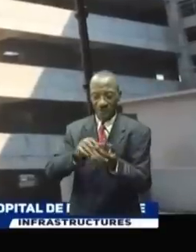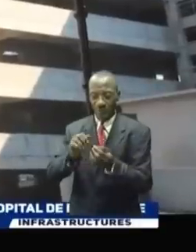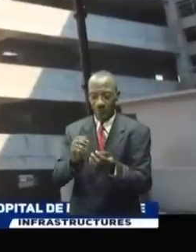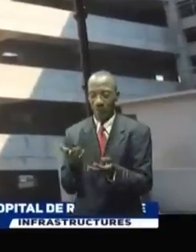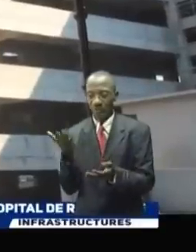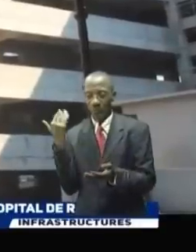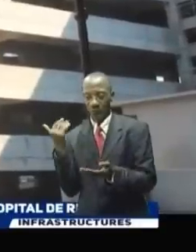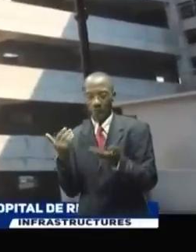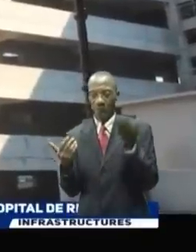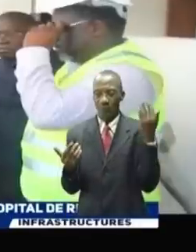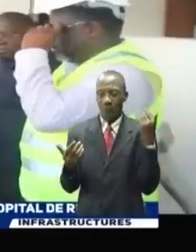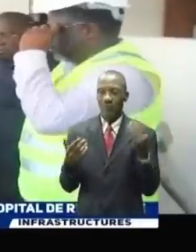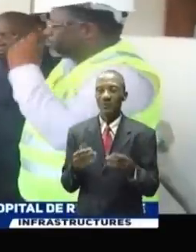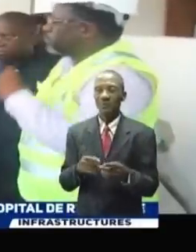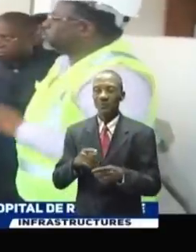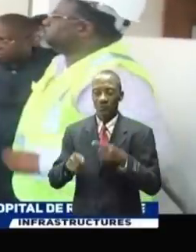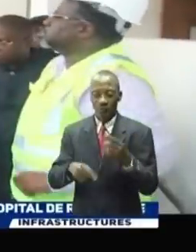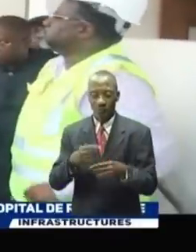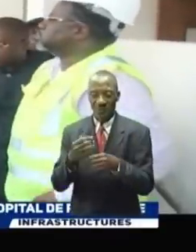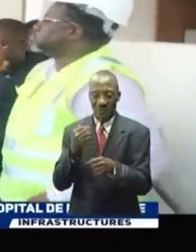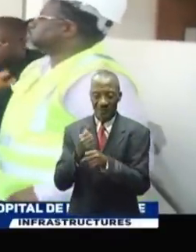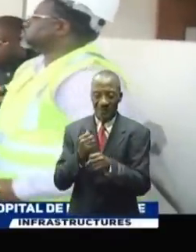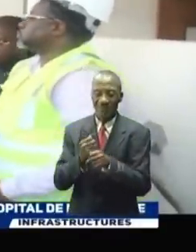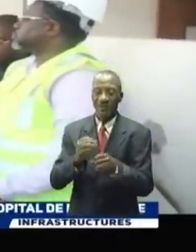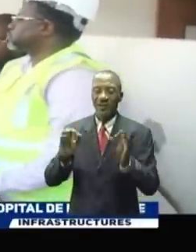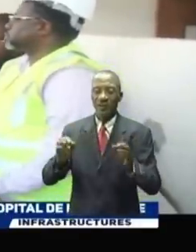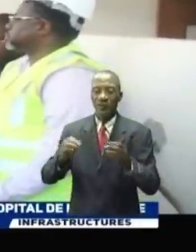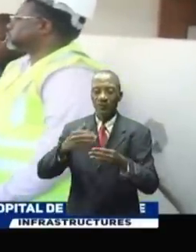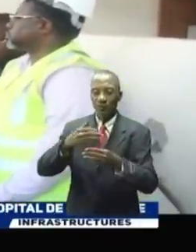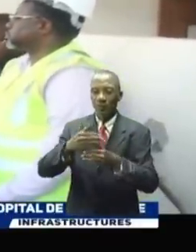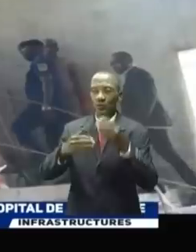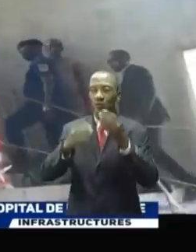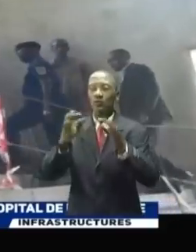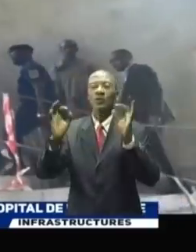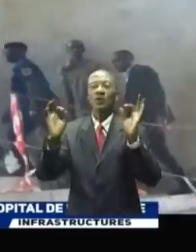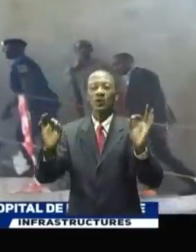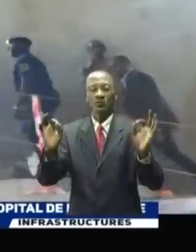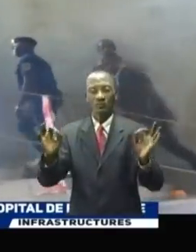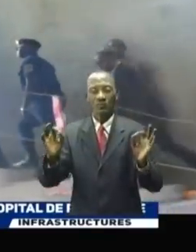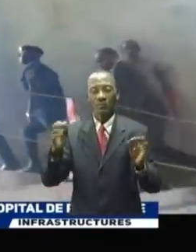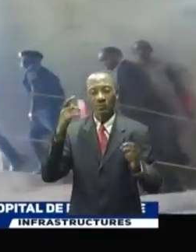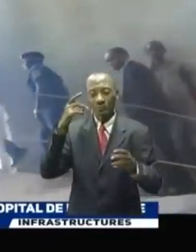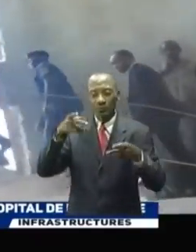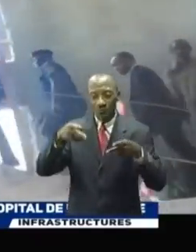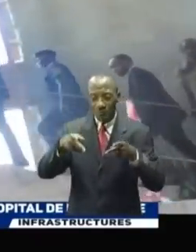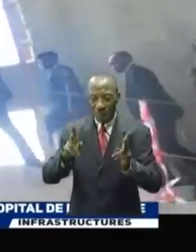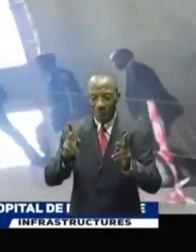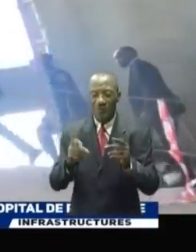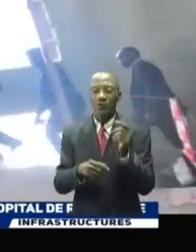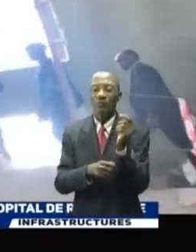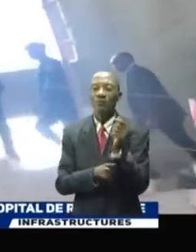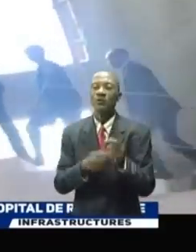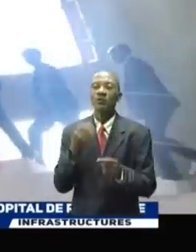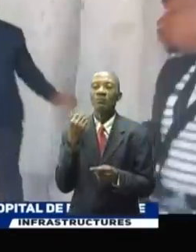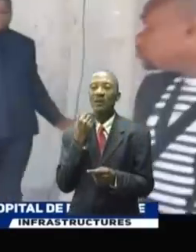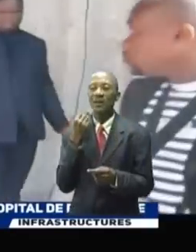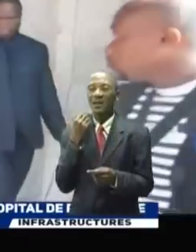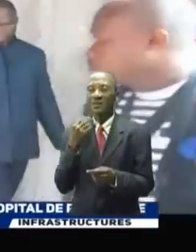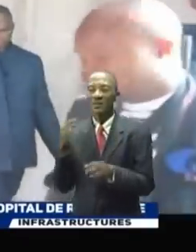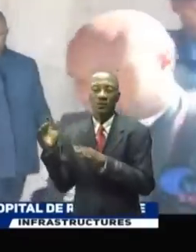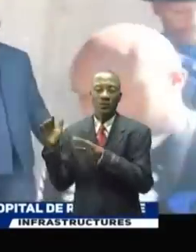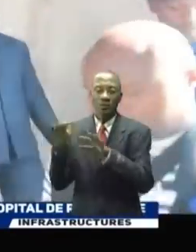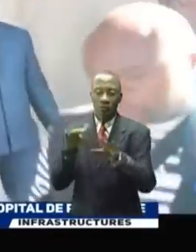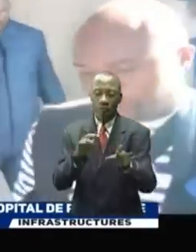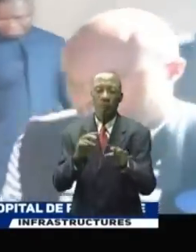singulièrement les volets couverture santé universelle. Il faut signaler que malgré ces travaux en cours d'exécution,